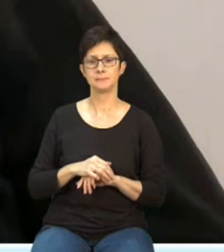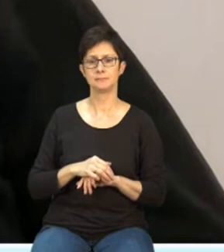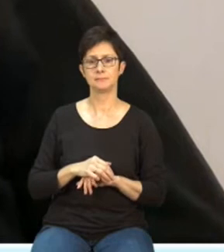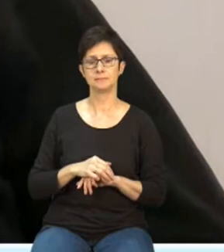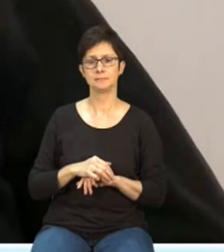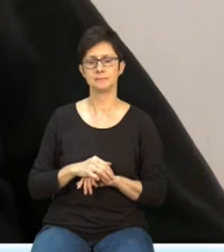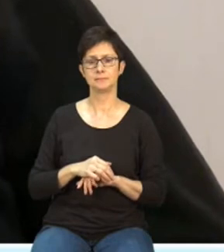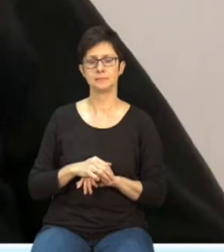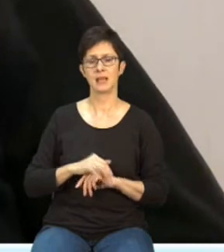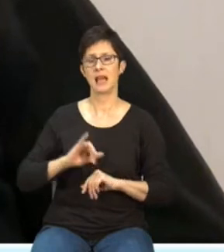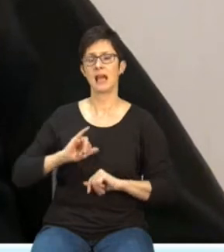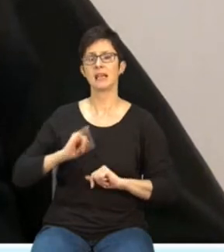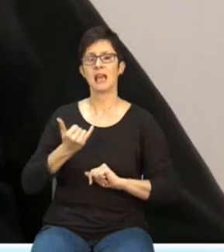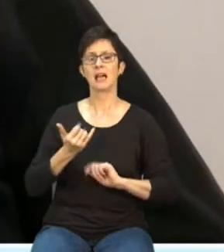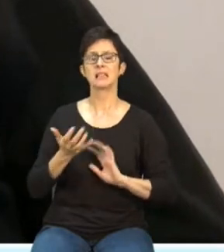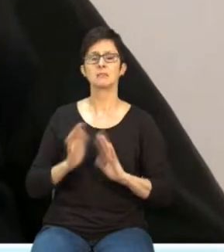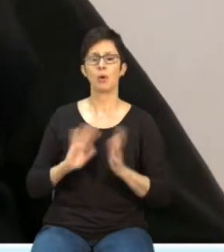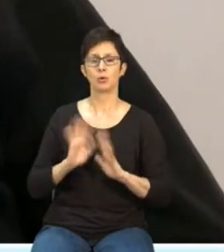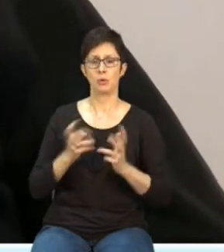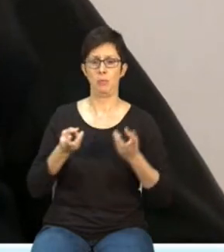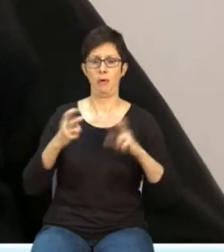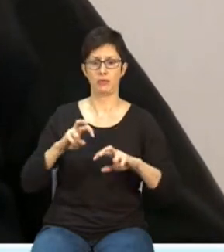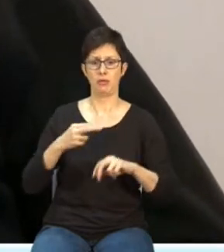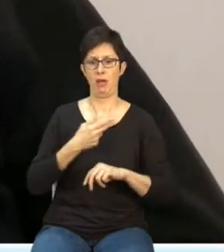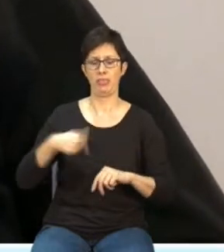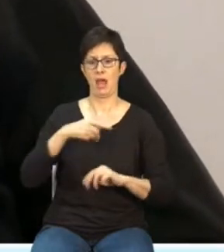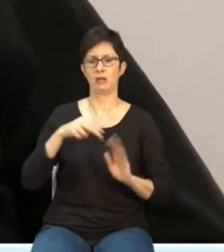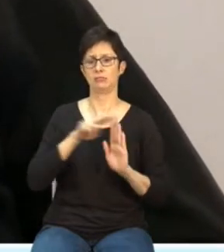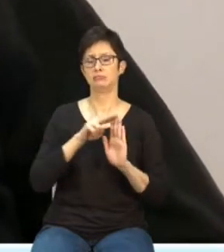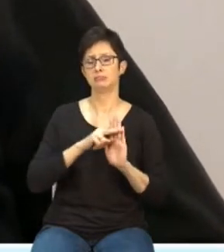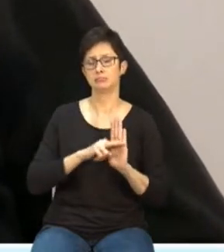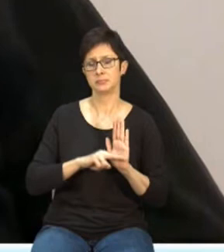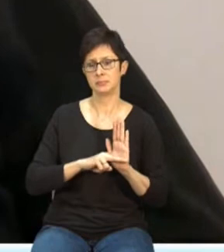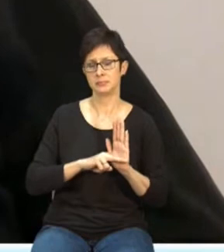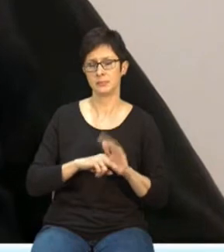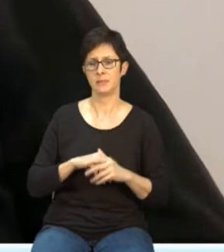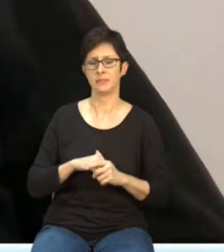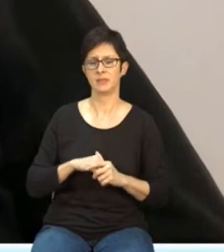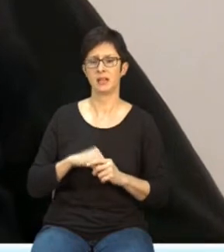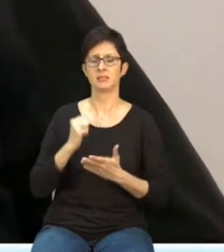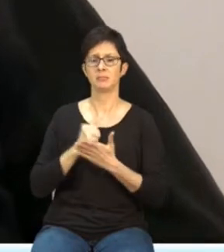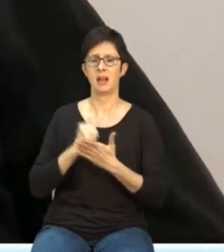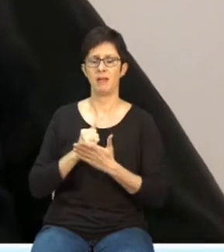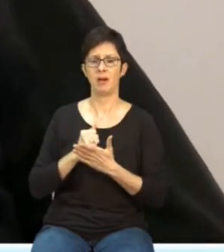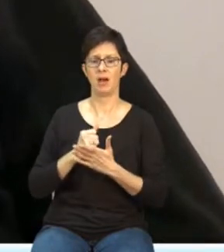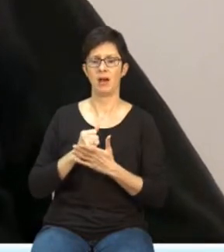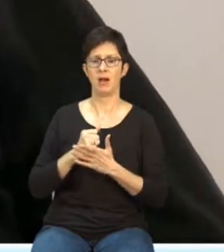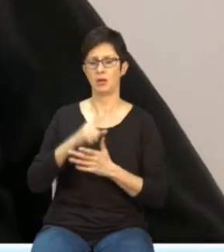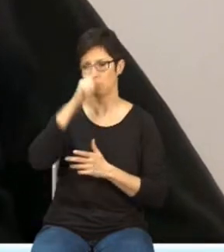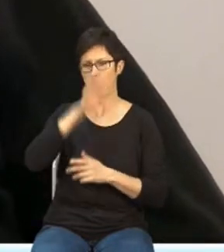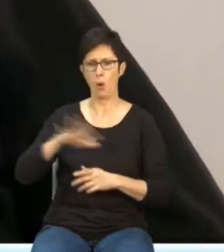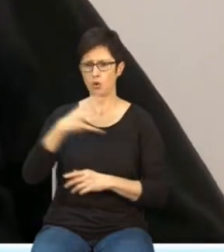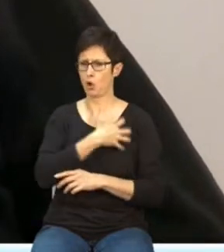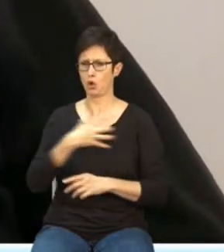to jaki sposób powstają nasze standardy nasze normy kwestie społeczne gospodarcze nie odgrywają tutaj